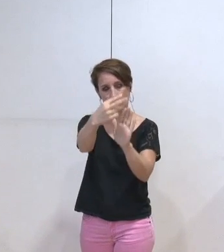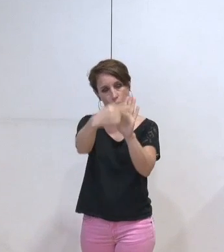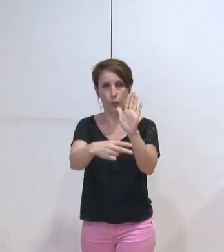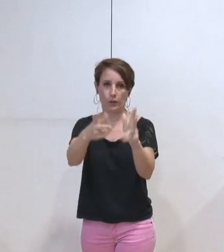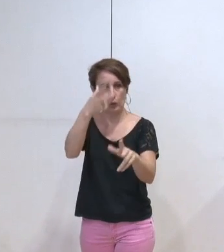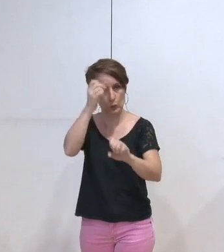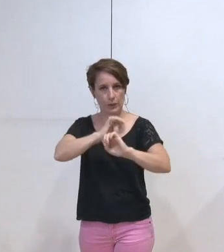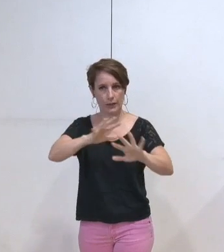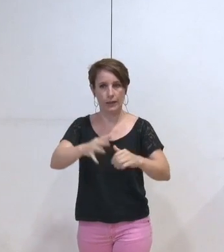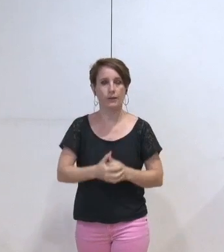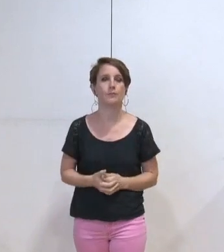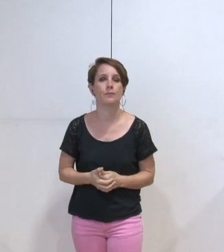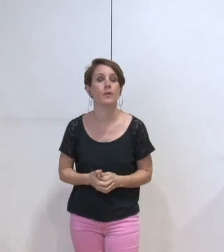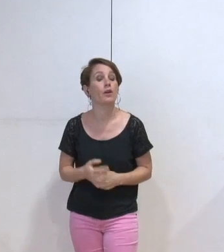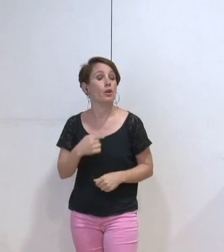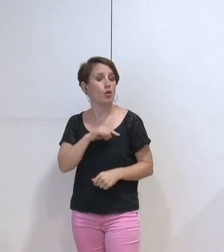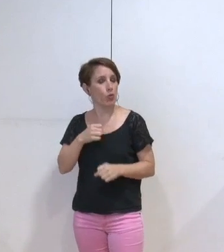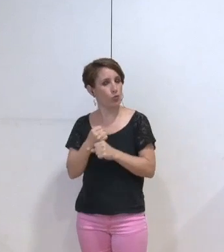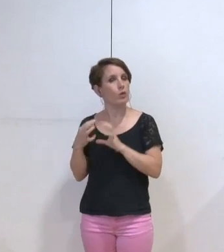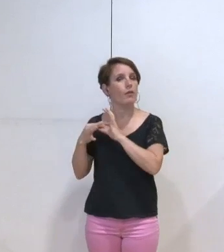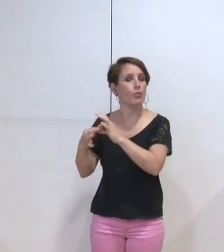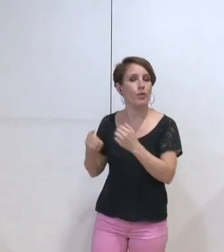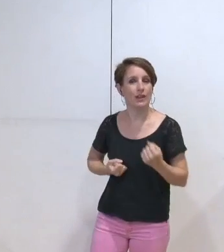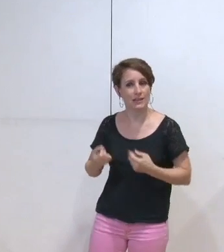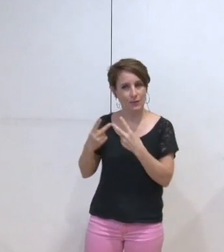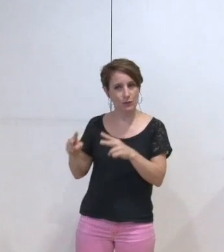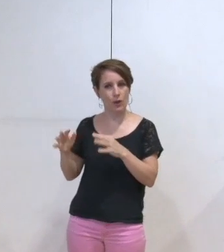services de la ville en ce qui concerne ses équipements et ses